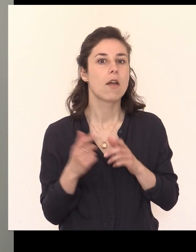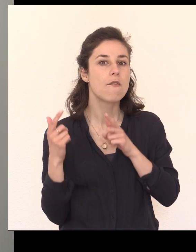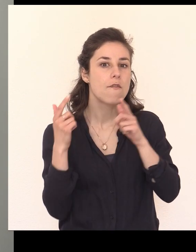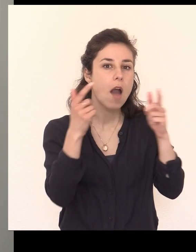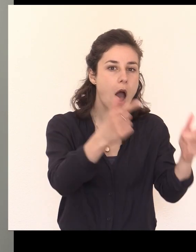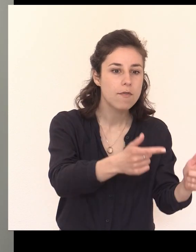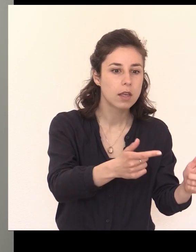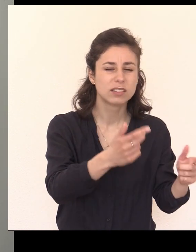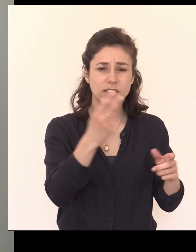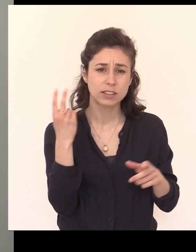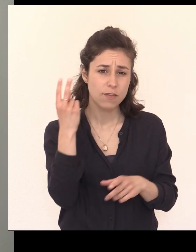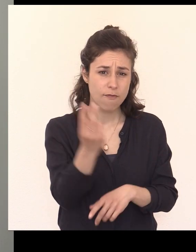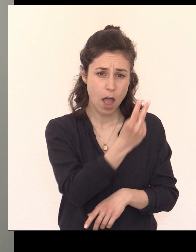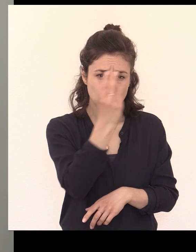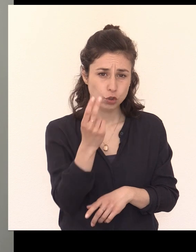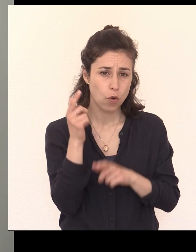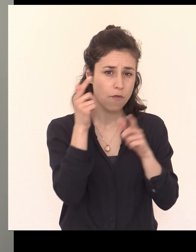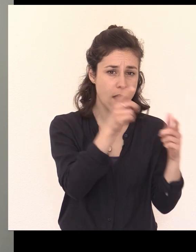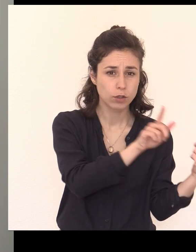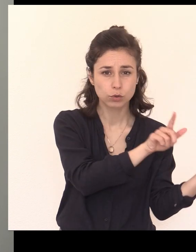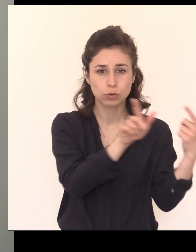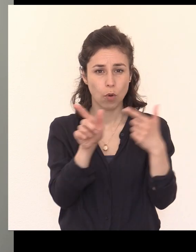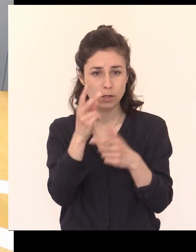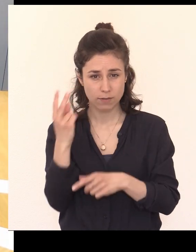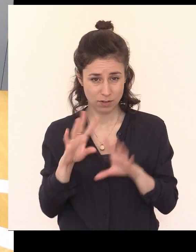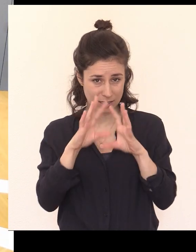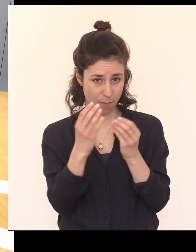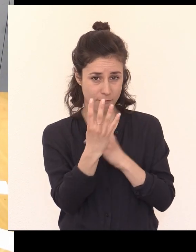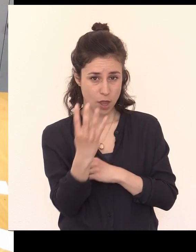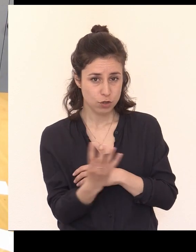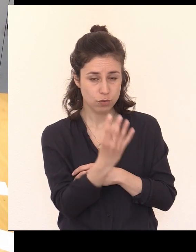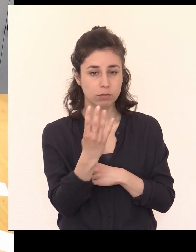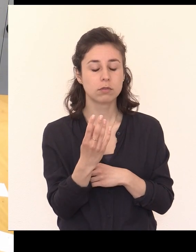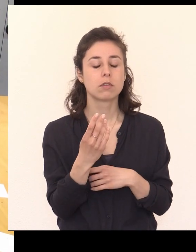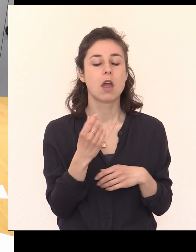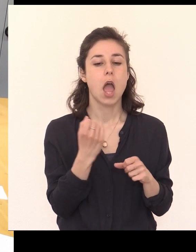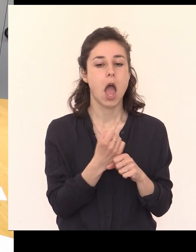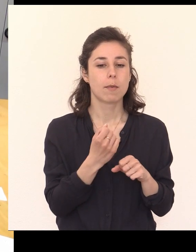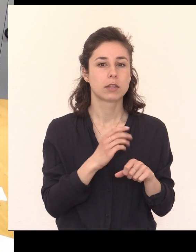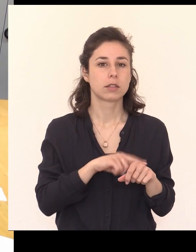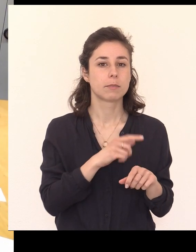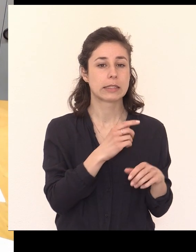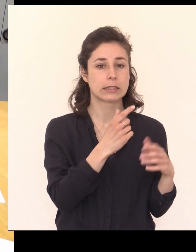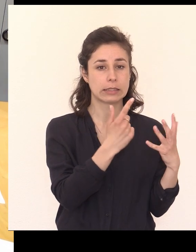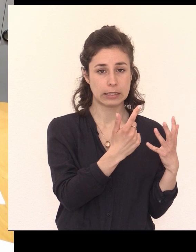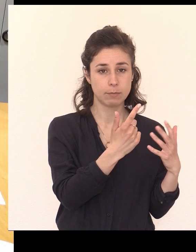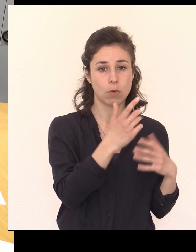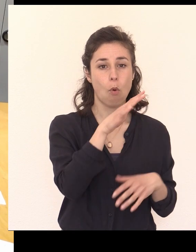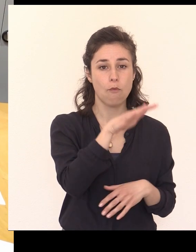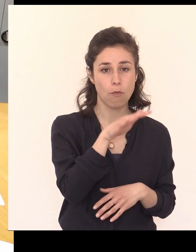Fahrweg 2 Stunden hin. 2 Stunden zurück, schon mal 4 Stunden. Arbeitszeit war von 7.15